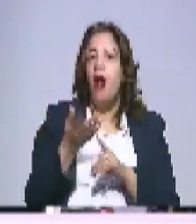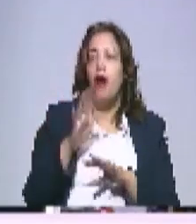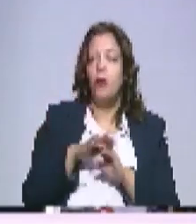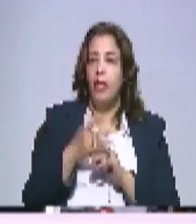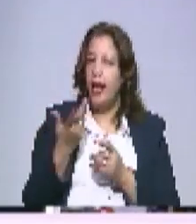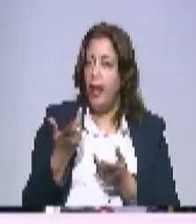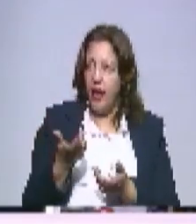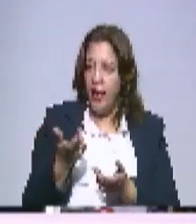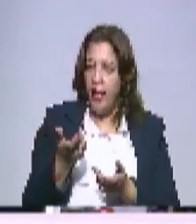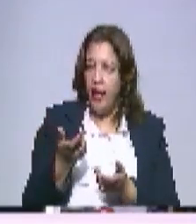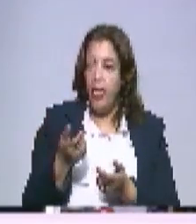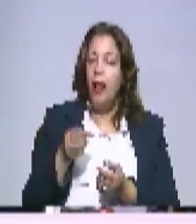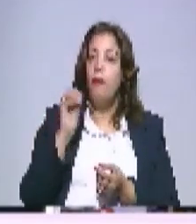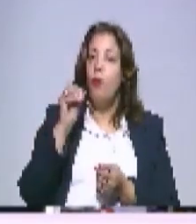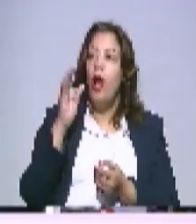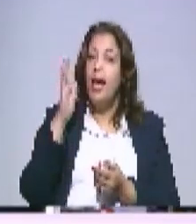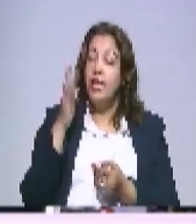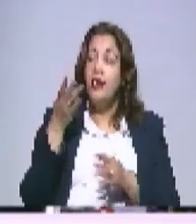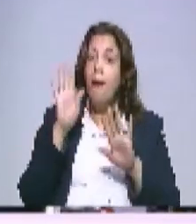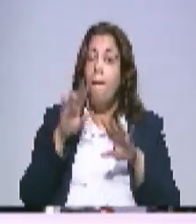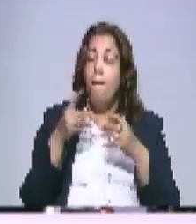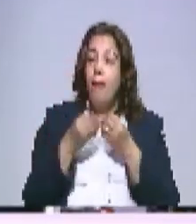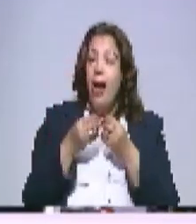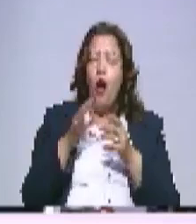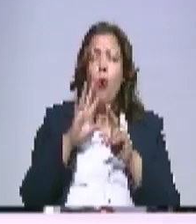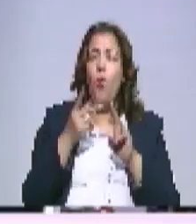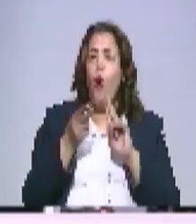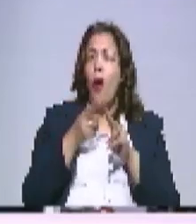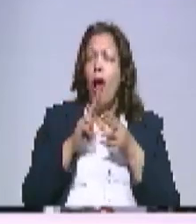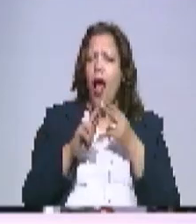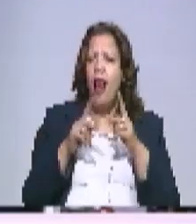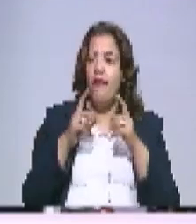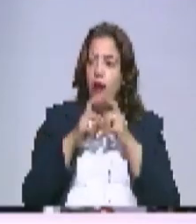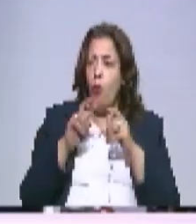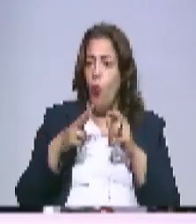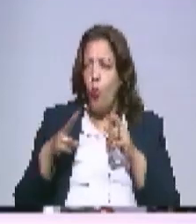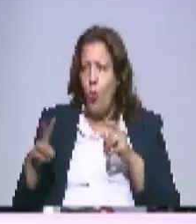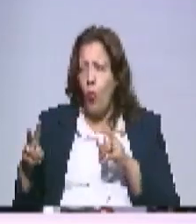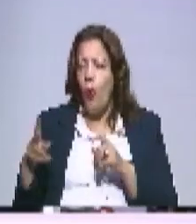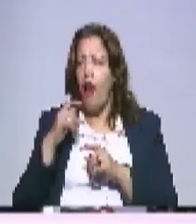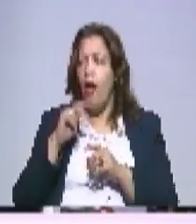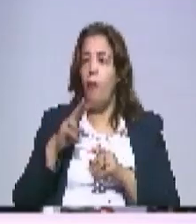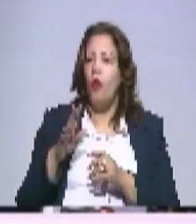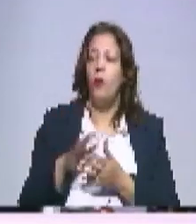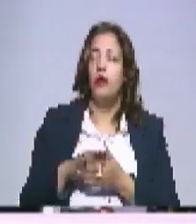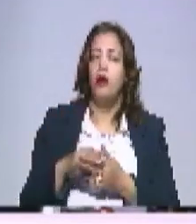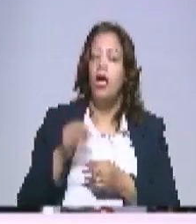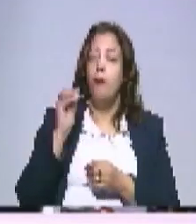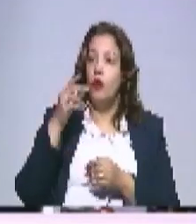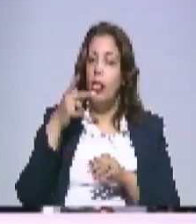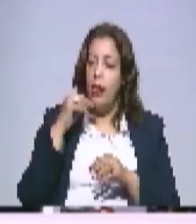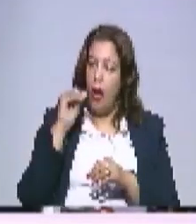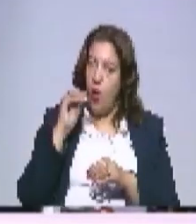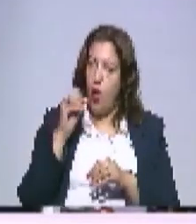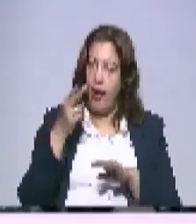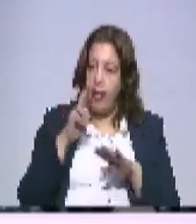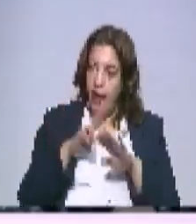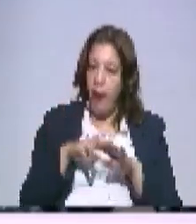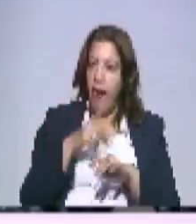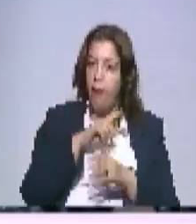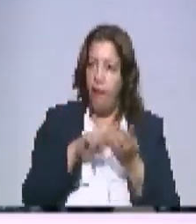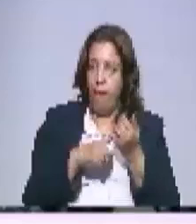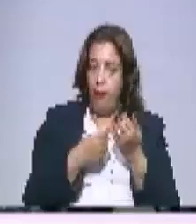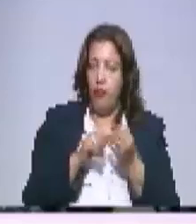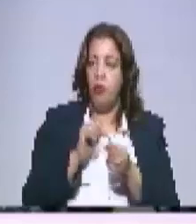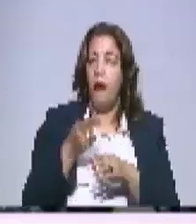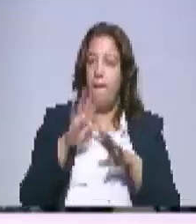كلها كويس. بالنسبة لكفتة البطاطس حاضر هقول لحضرتك. طيب هناخد ام ملاك وبعد كده نجاوب